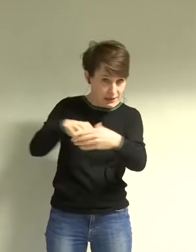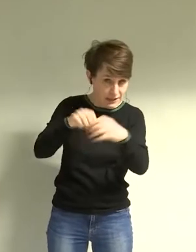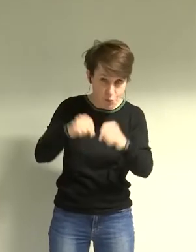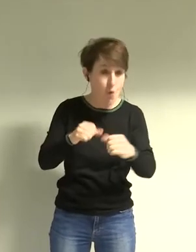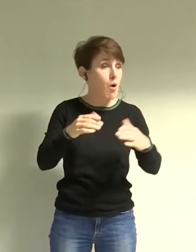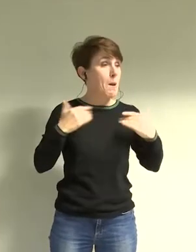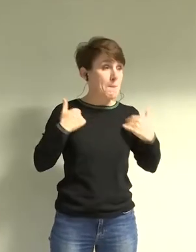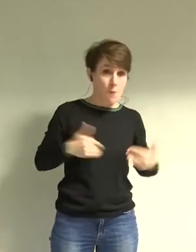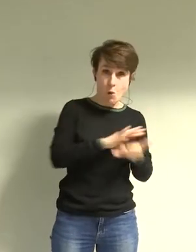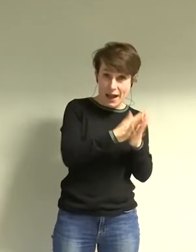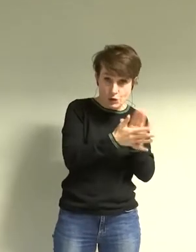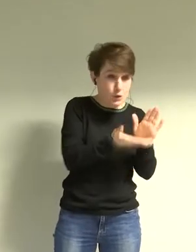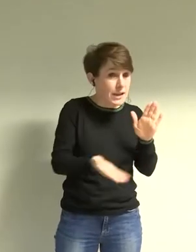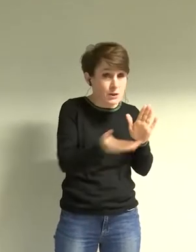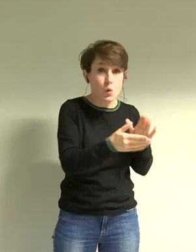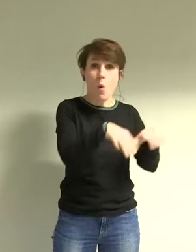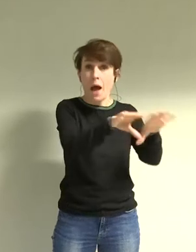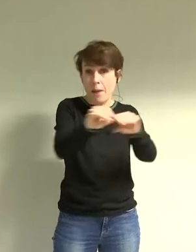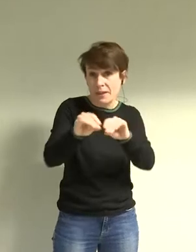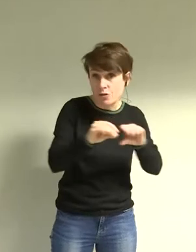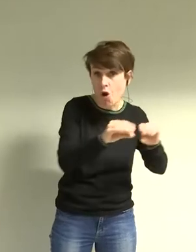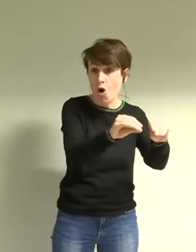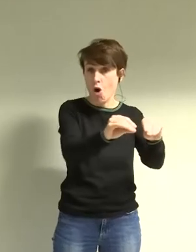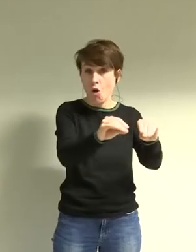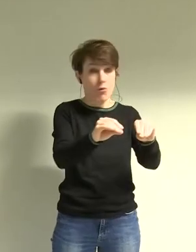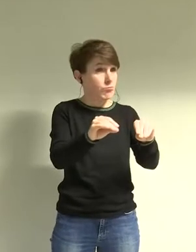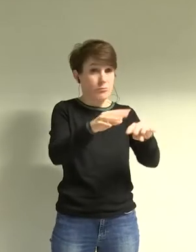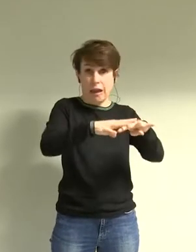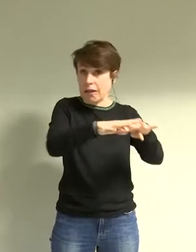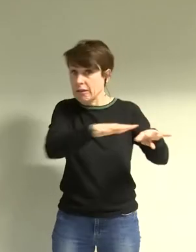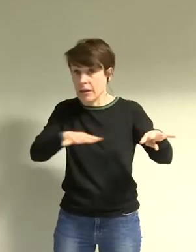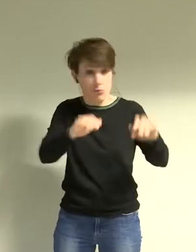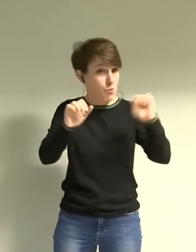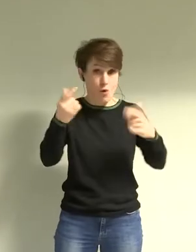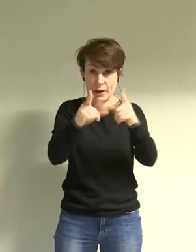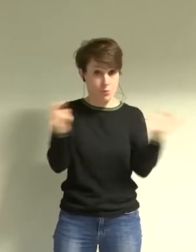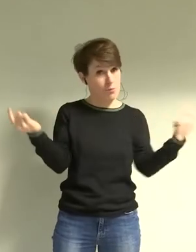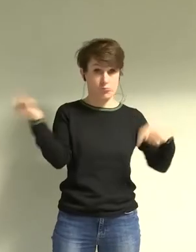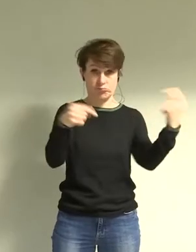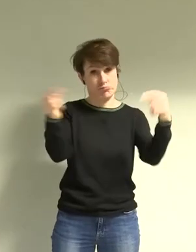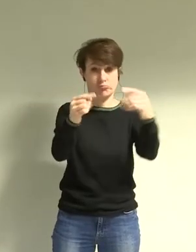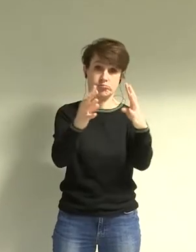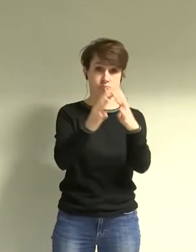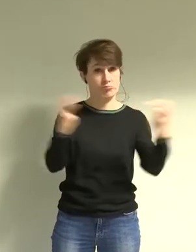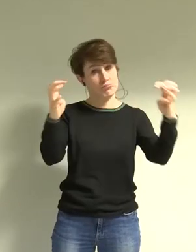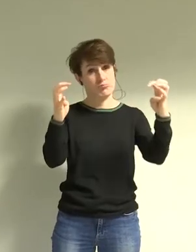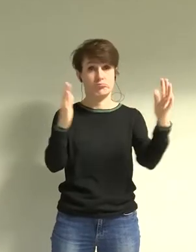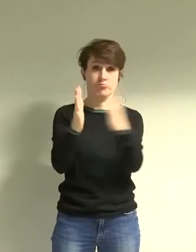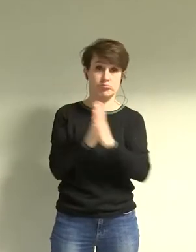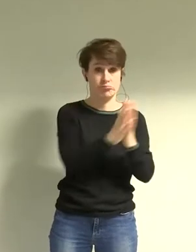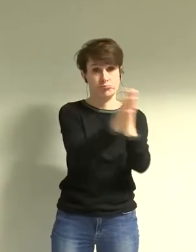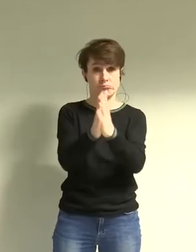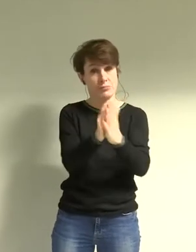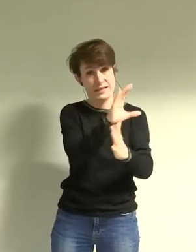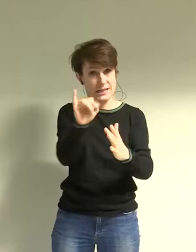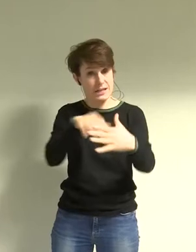association du secteur habitante habitants du secteur pourront venir dans ces forums et intégrer les conseils citoyens